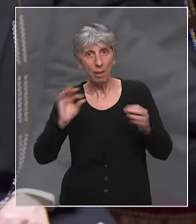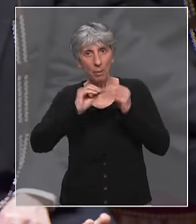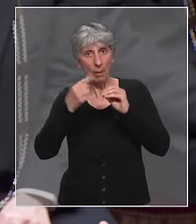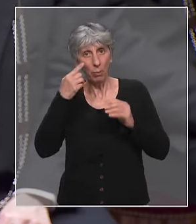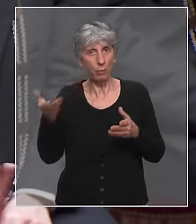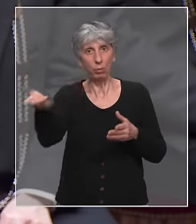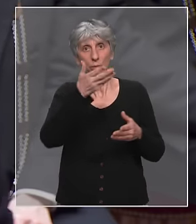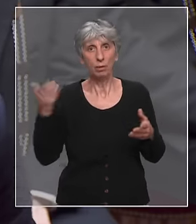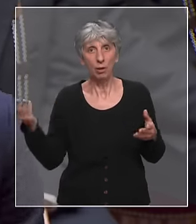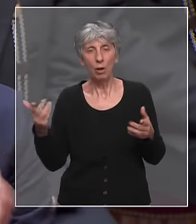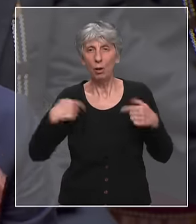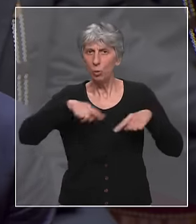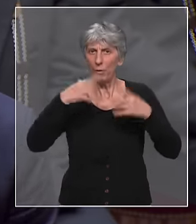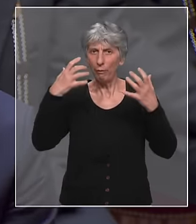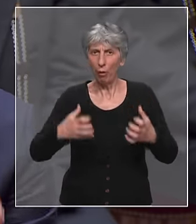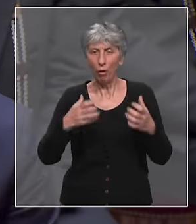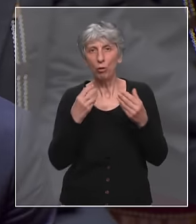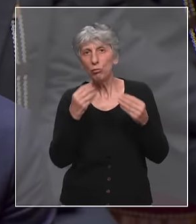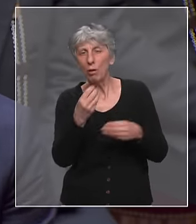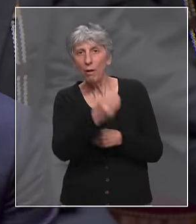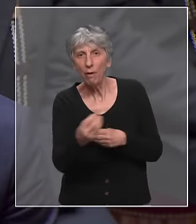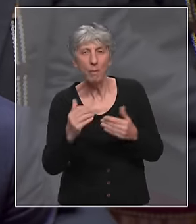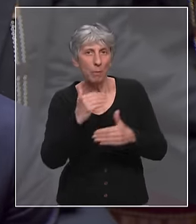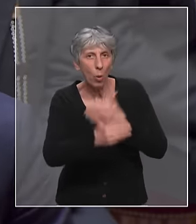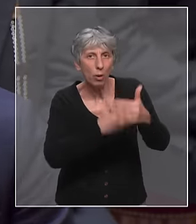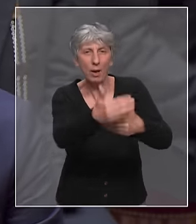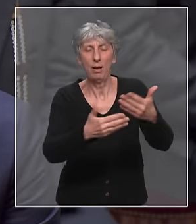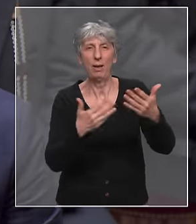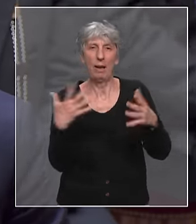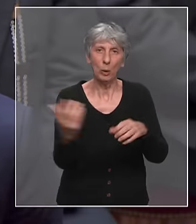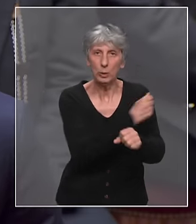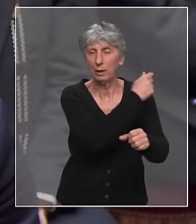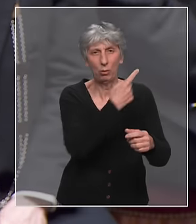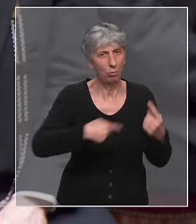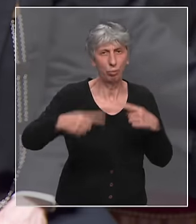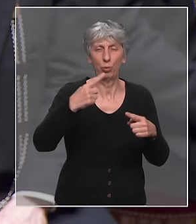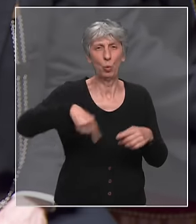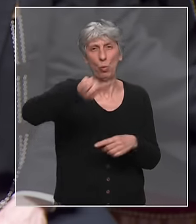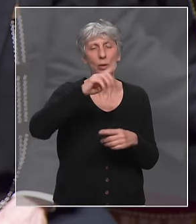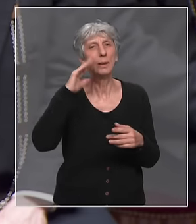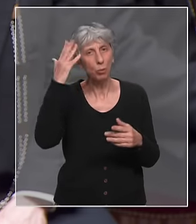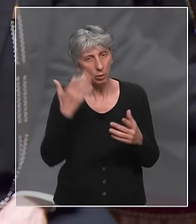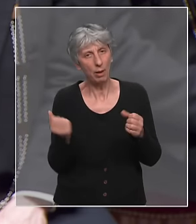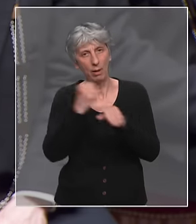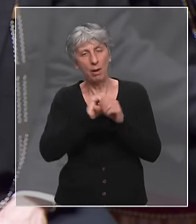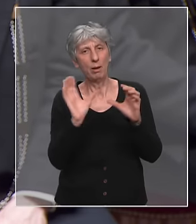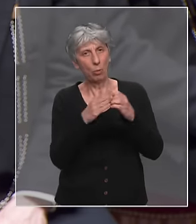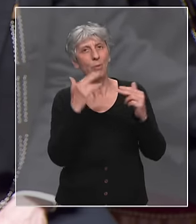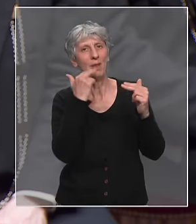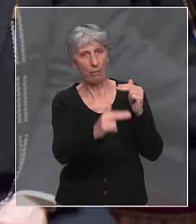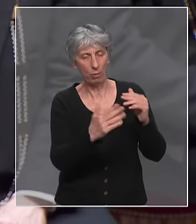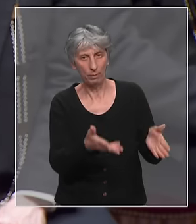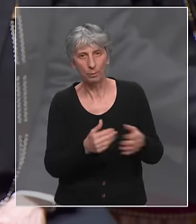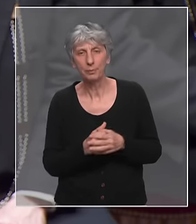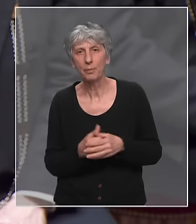moindre problème. Nous, ce que nous voulons, c'est faire progresser et faire réussir tout le monde, d'où la mise en œuvre des groupes de niveau. Ces groupes de niveau, je